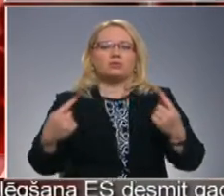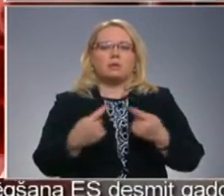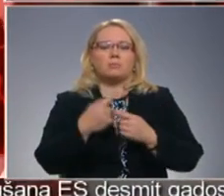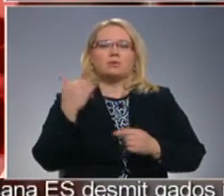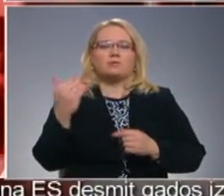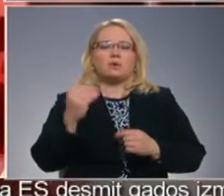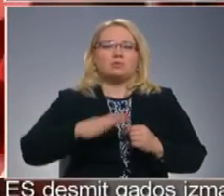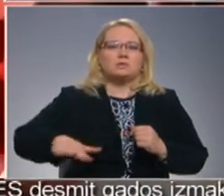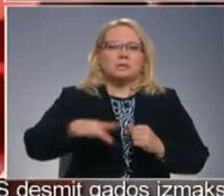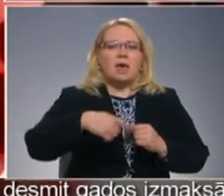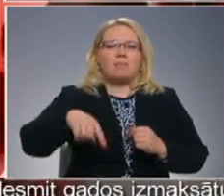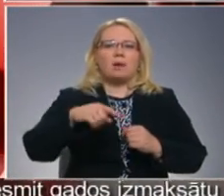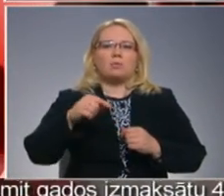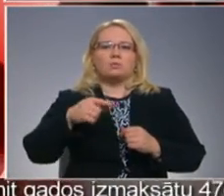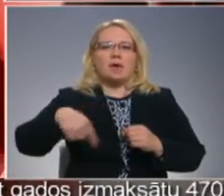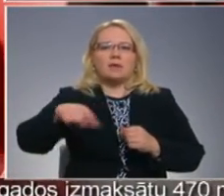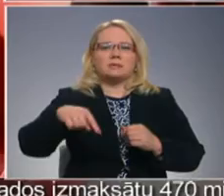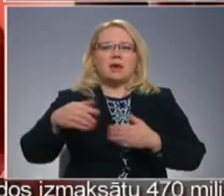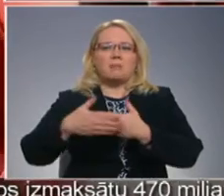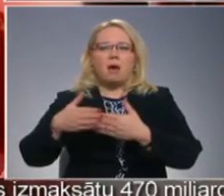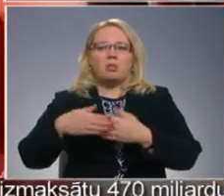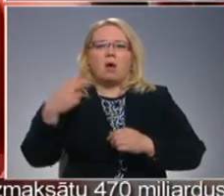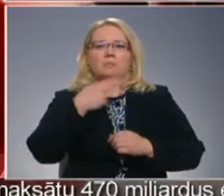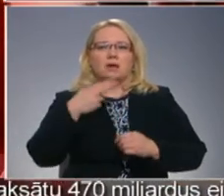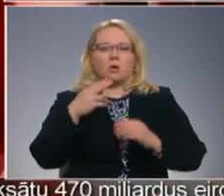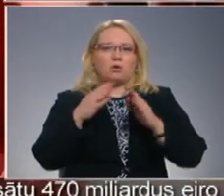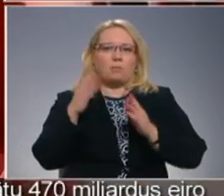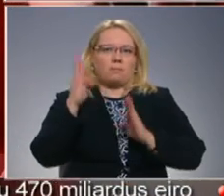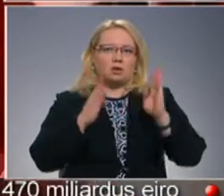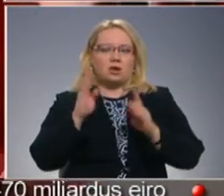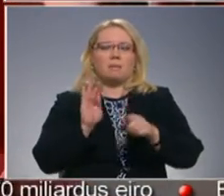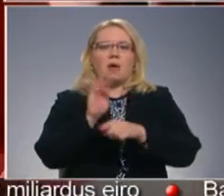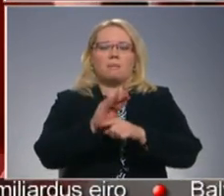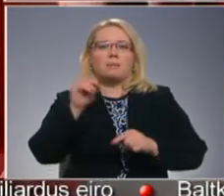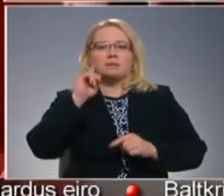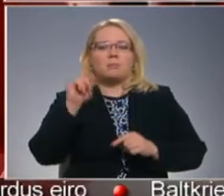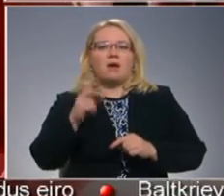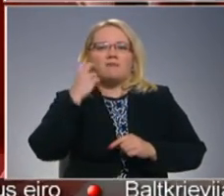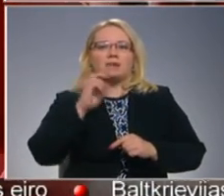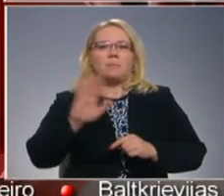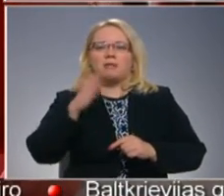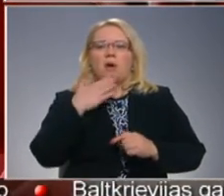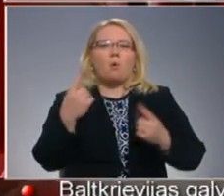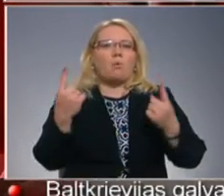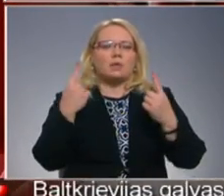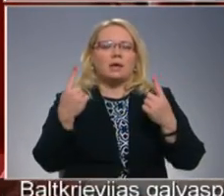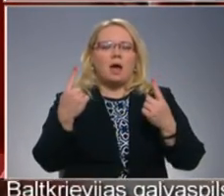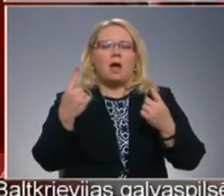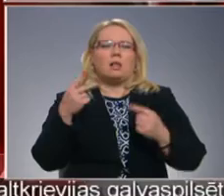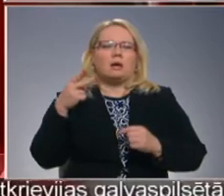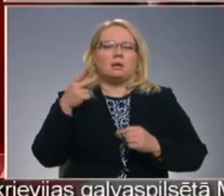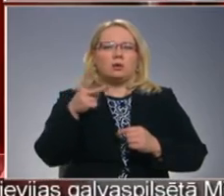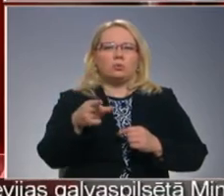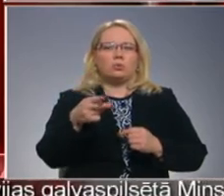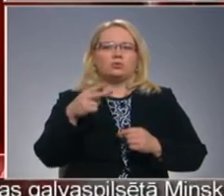viņu zemi, uz ezera malu, uz apsaimniekojamiem mežiem. Jāpiebilst, ka, protams, Vecpiebalga nav unikāla. Natūra